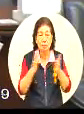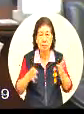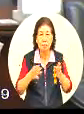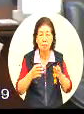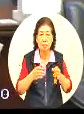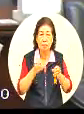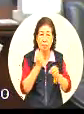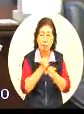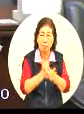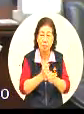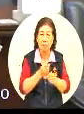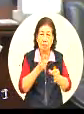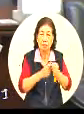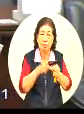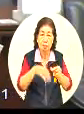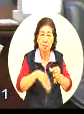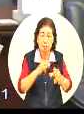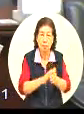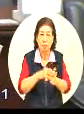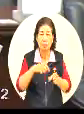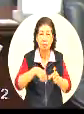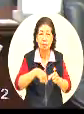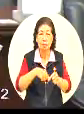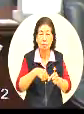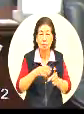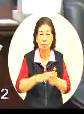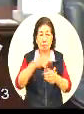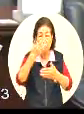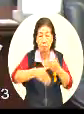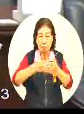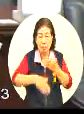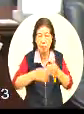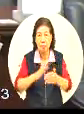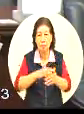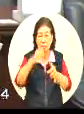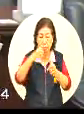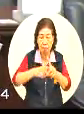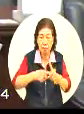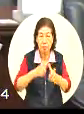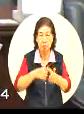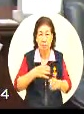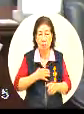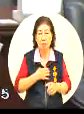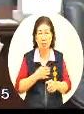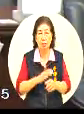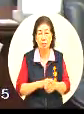车有正面接触，降低这个危险哦。然后让我